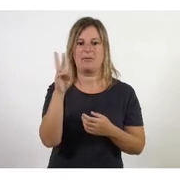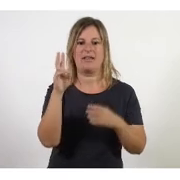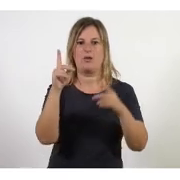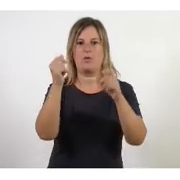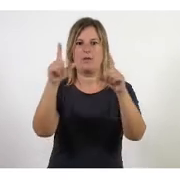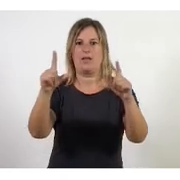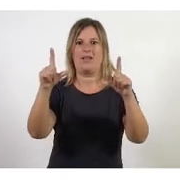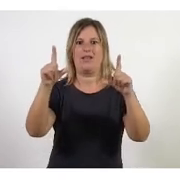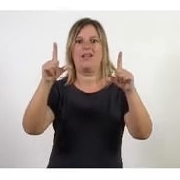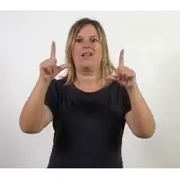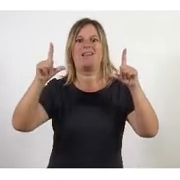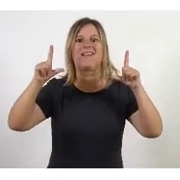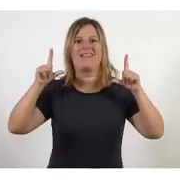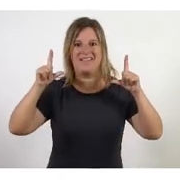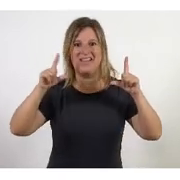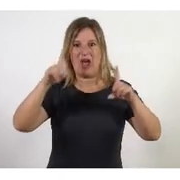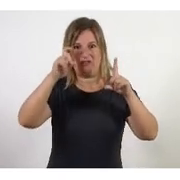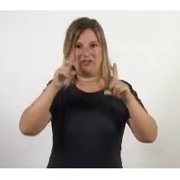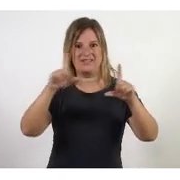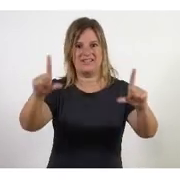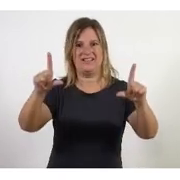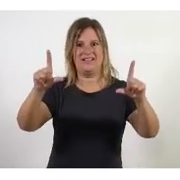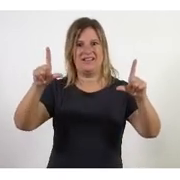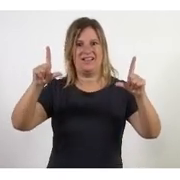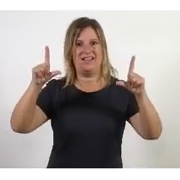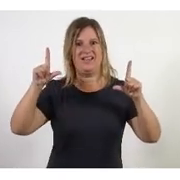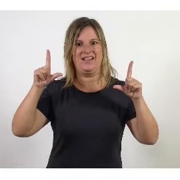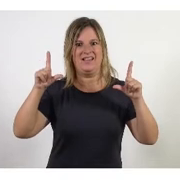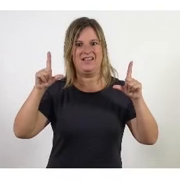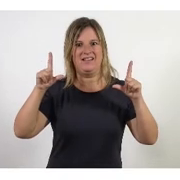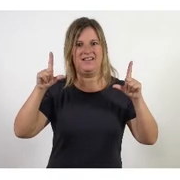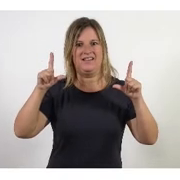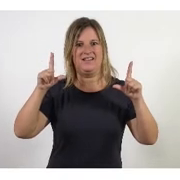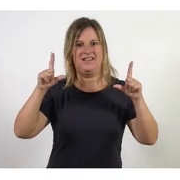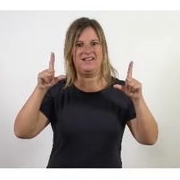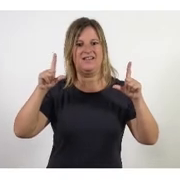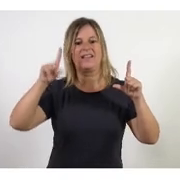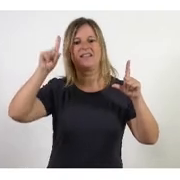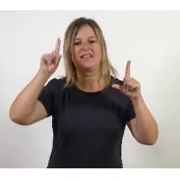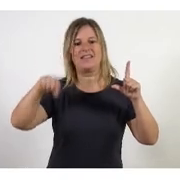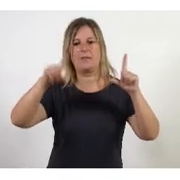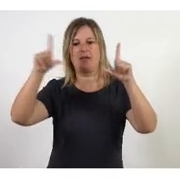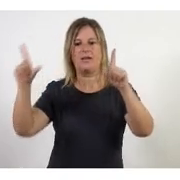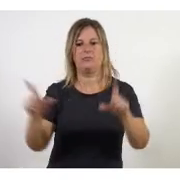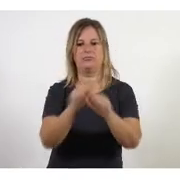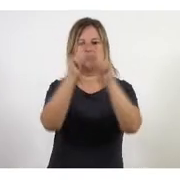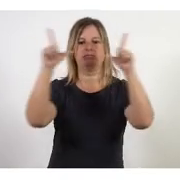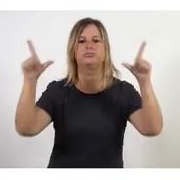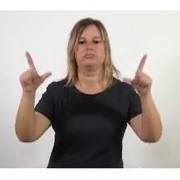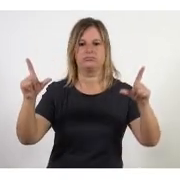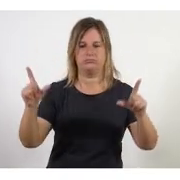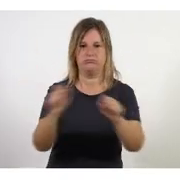com hi ha aquest moviment amb les fotos, que fa com una mena de zoom, es van acostant, i aquestes transicions entre les fotos que fan